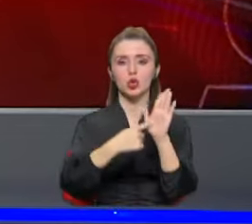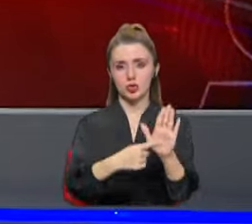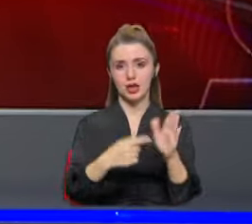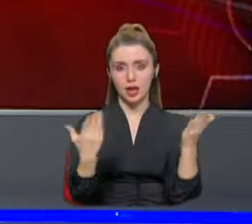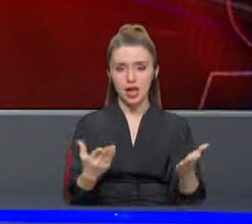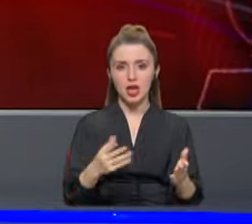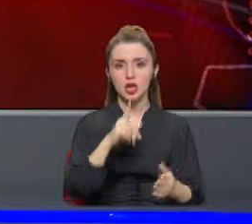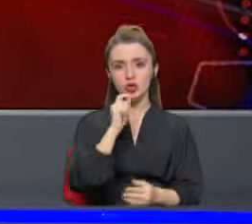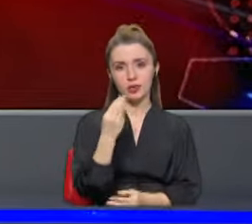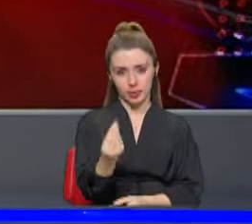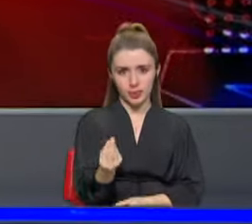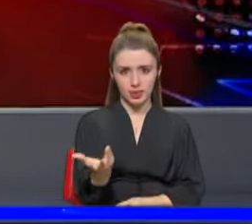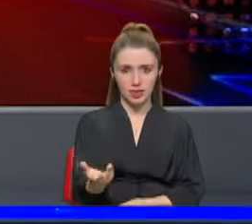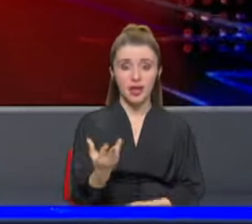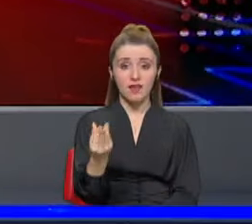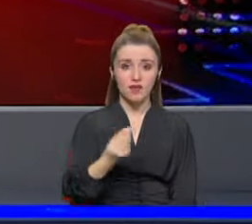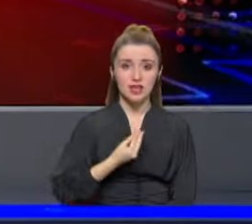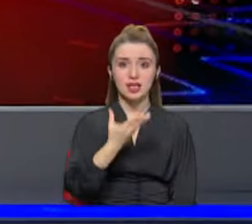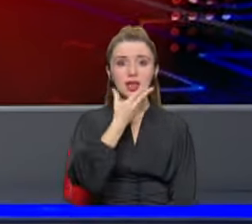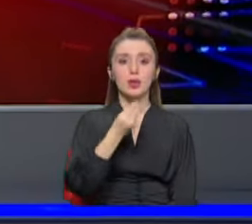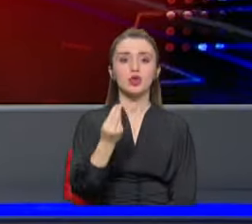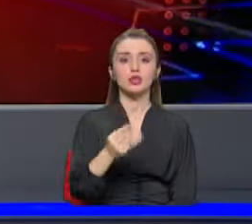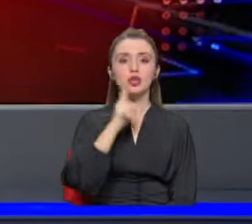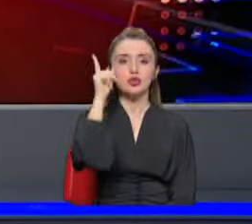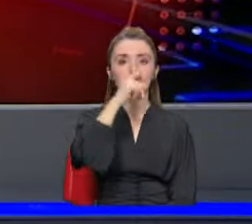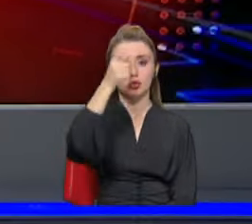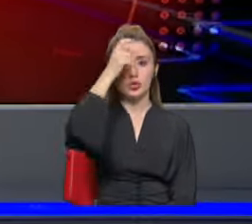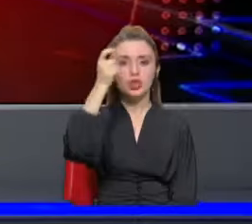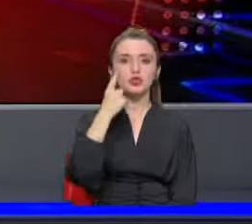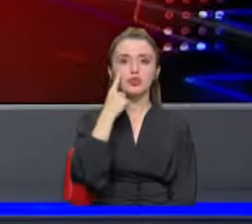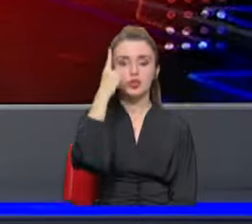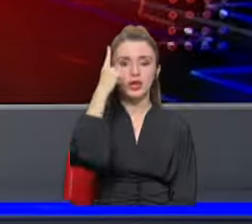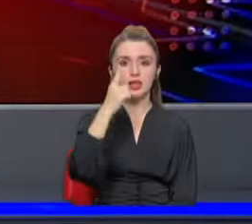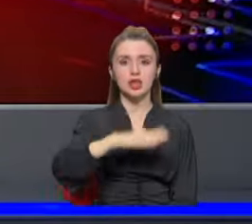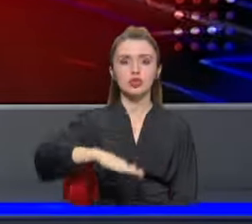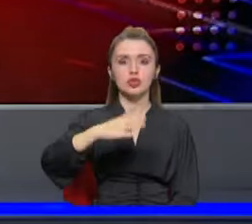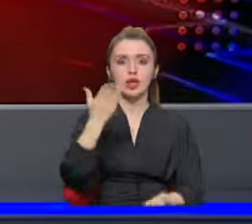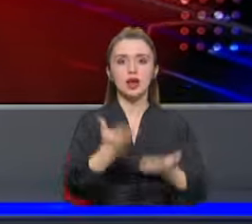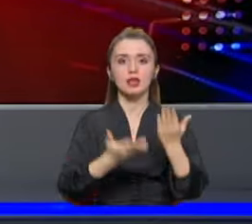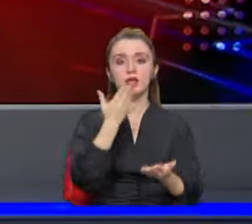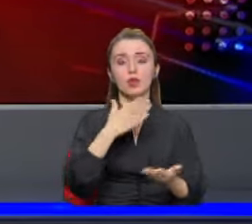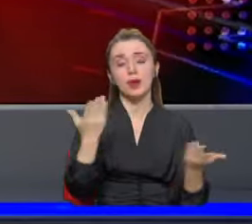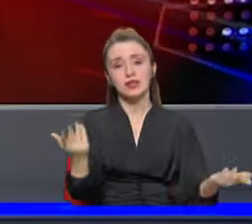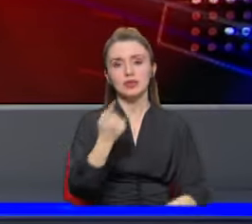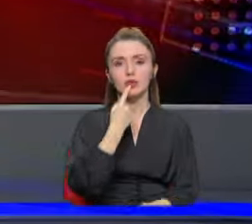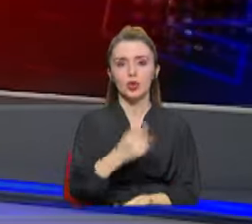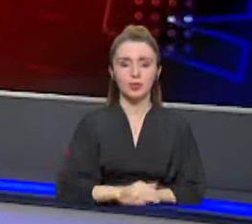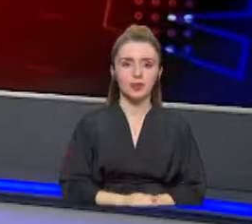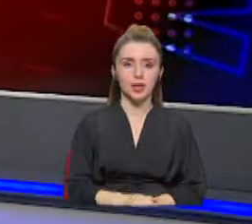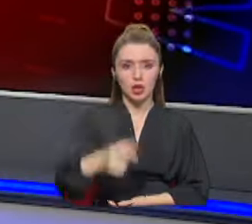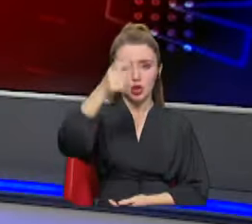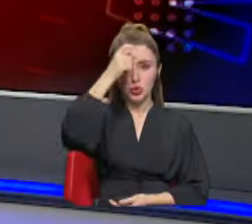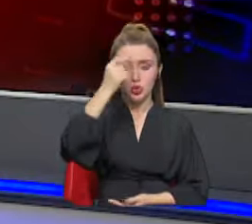ki söz verilmişti. Verilse de emekli olsak, çünkü Türkiye Cumhuriyeti'nde sosyal adalet yok ne yazık ki. Efendim,